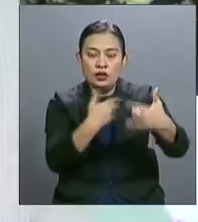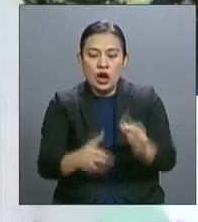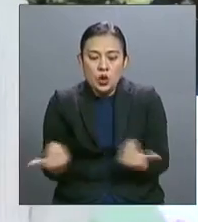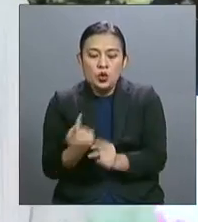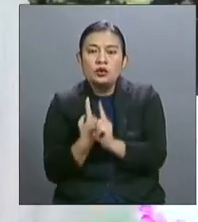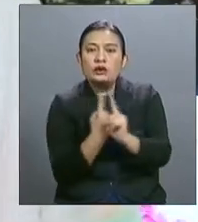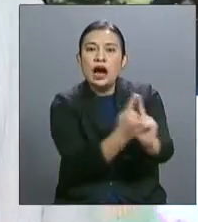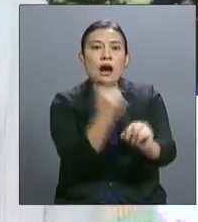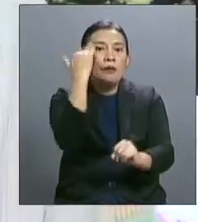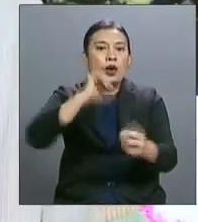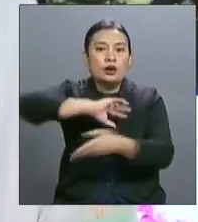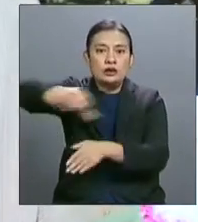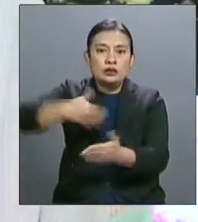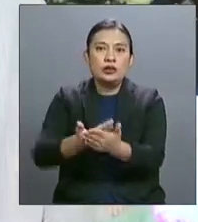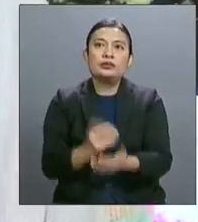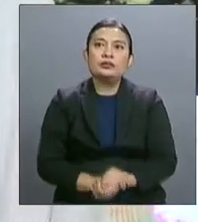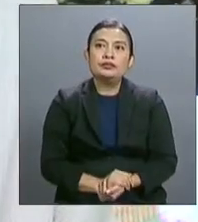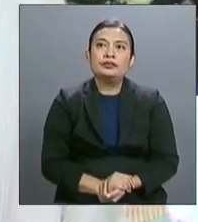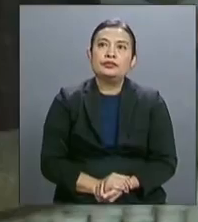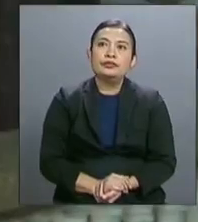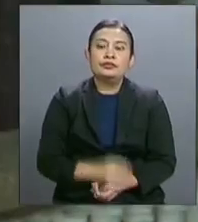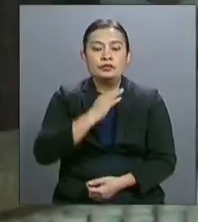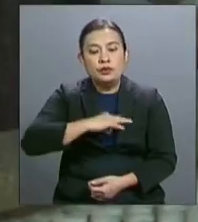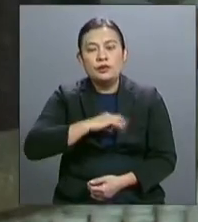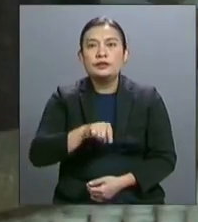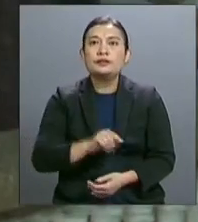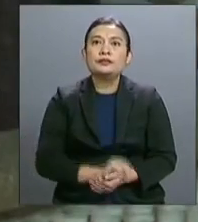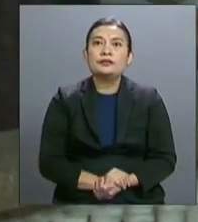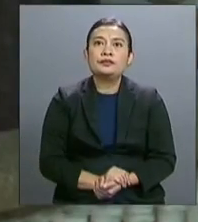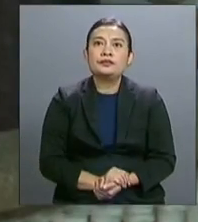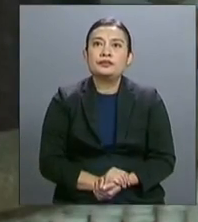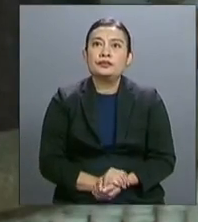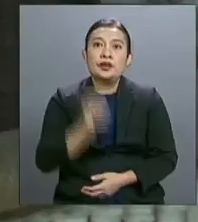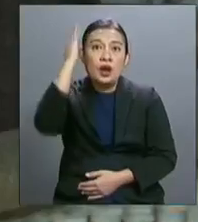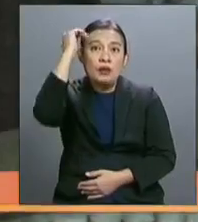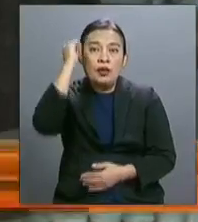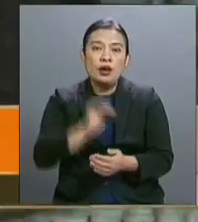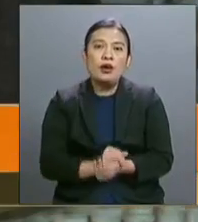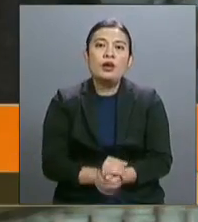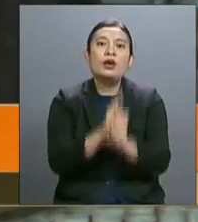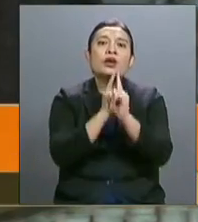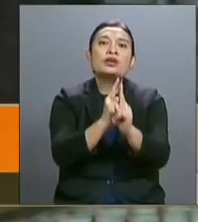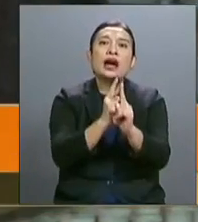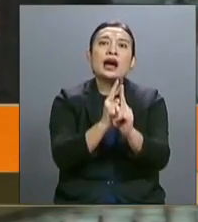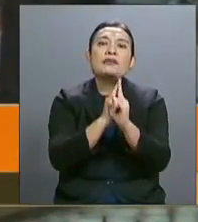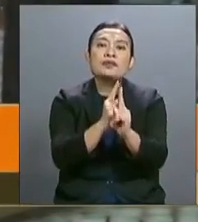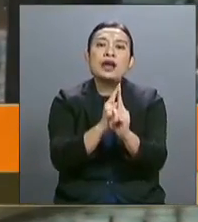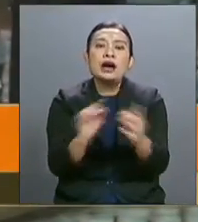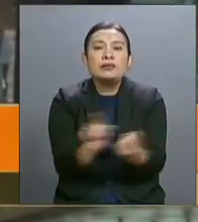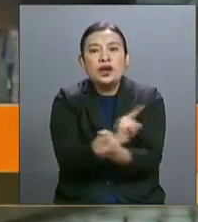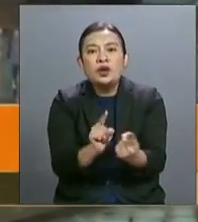พ่อมาทั้งหมดนั่นแหละเป็นผมว่าเป็นสิ่งพิสูจน์แล ้ ว ไอ้พ่อก็ค่อนข้างตามเทรนด์เหมือนกันนะครับตามทำยุ